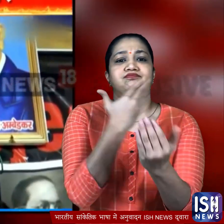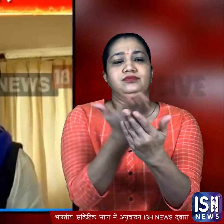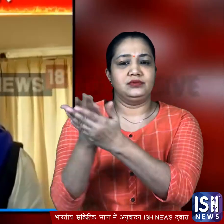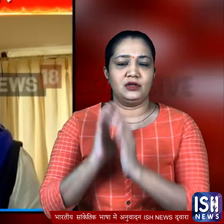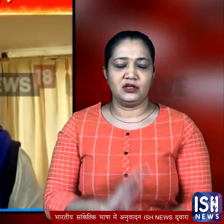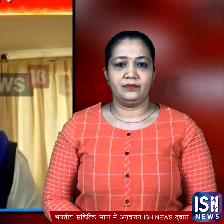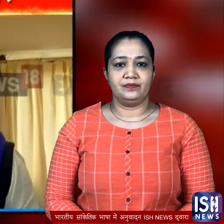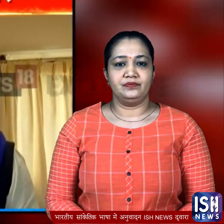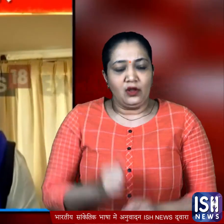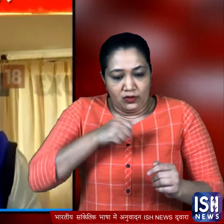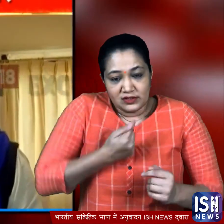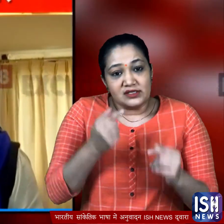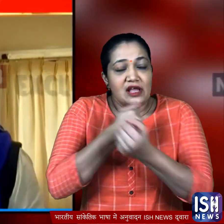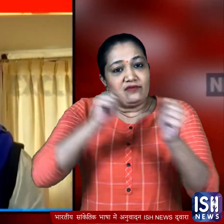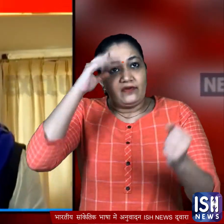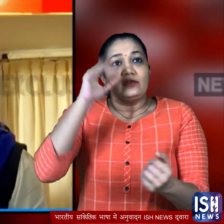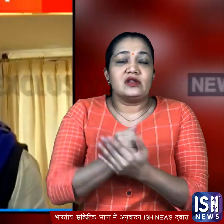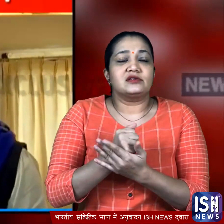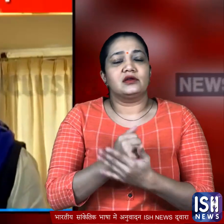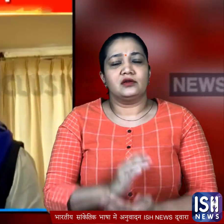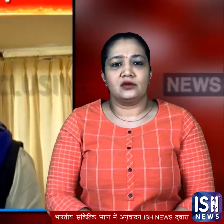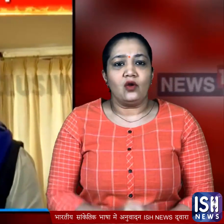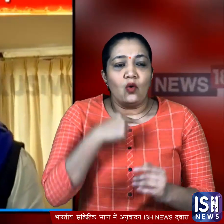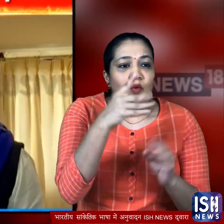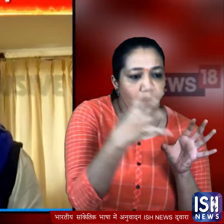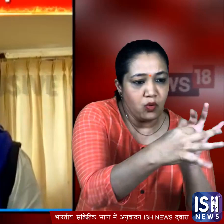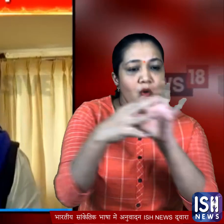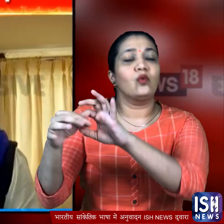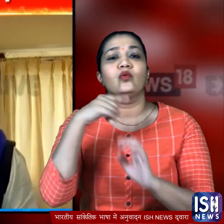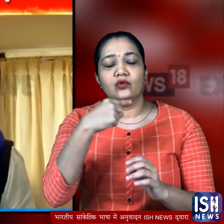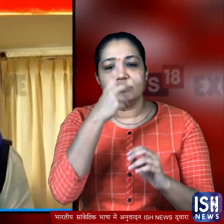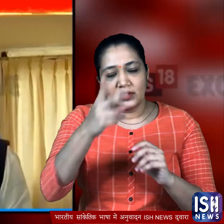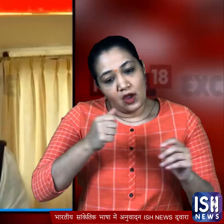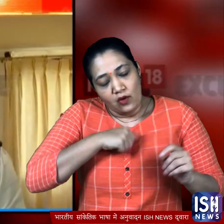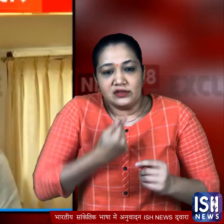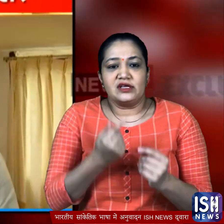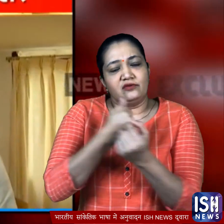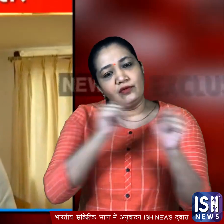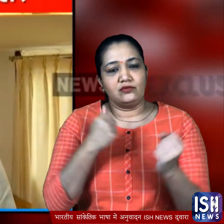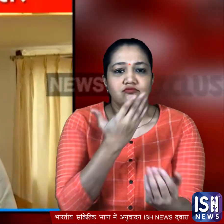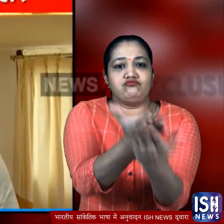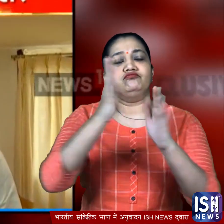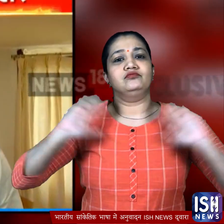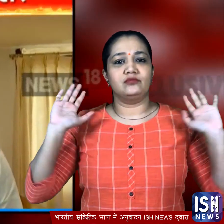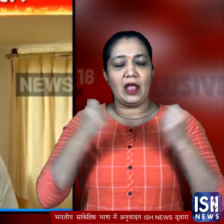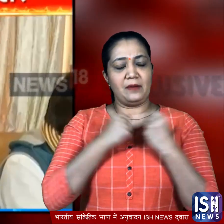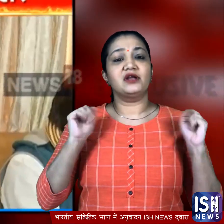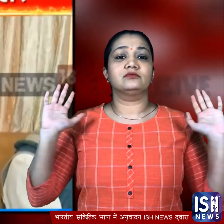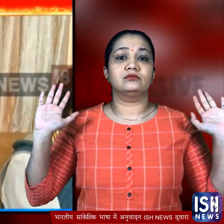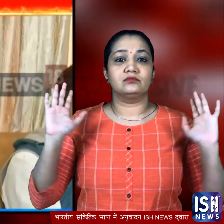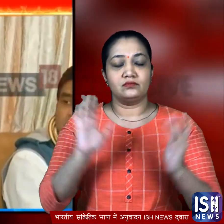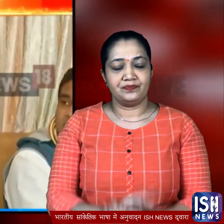ही उतरेगी। आपको अपनी जगह स्वयं बनानी पड़ेगी और आपको ये तय करना पड़ेगा कि आप कहां खड़े हैं। तो अब आजाद समाज पार्टी भीम आर्मी अपने भरोसे मैदान